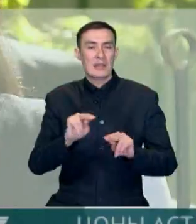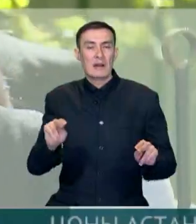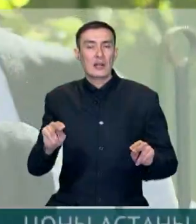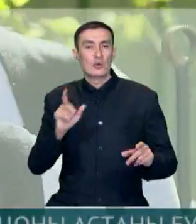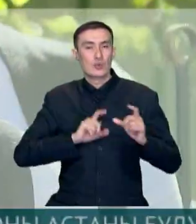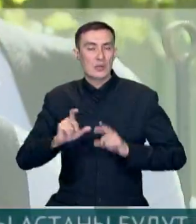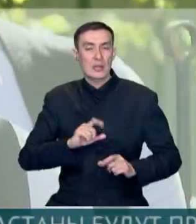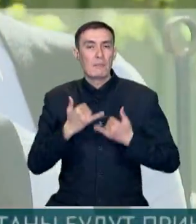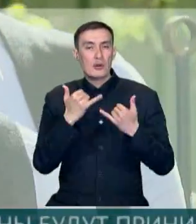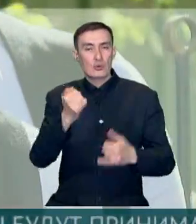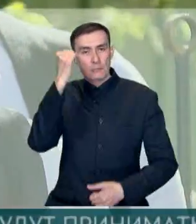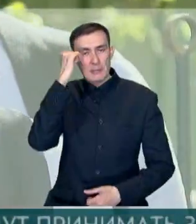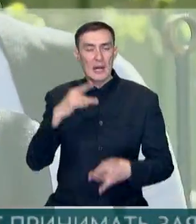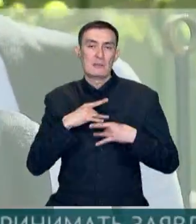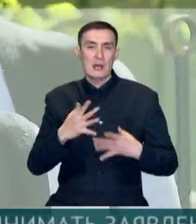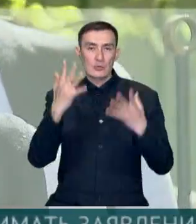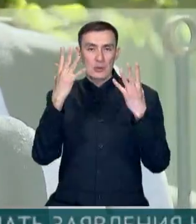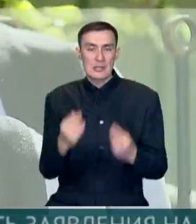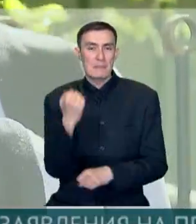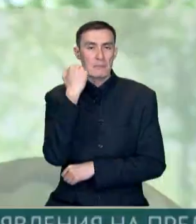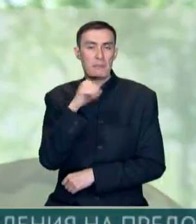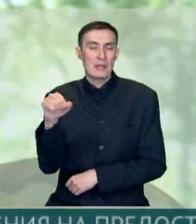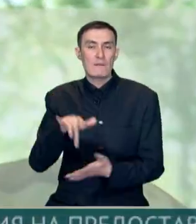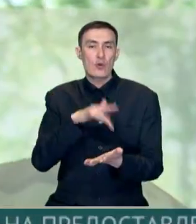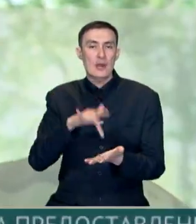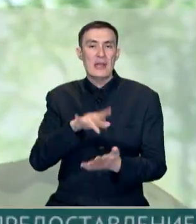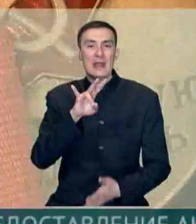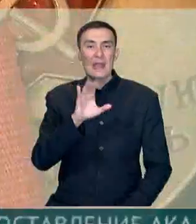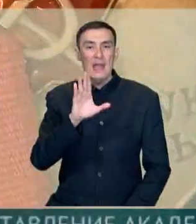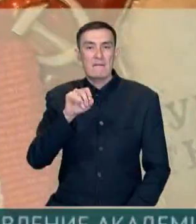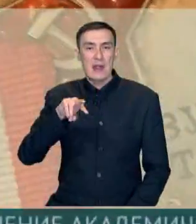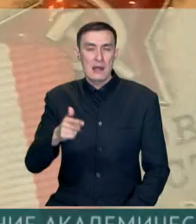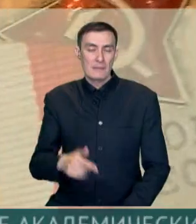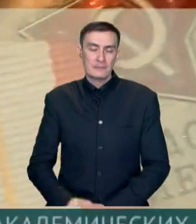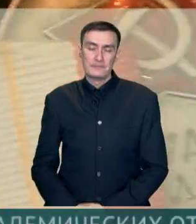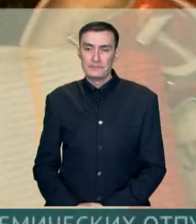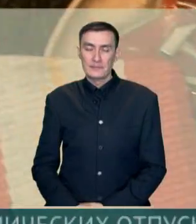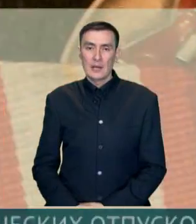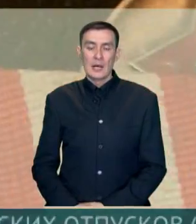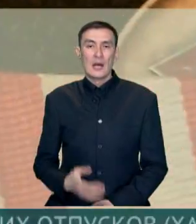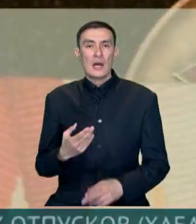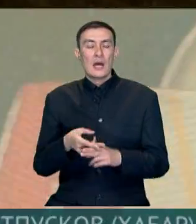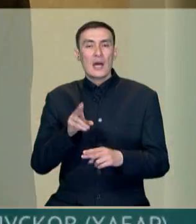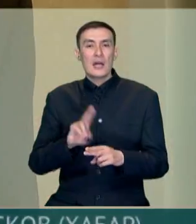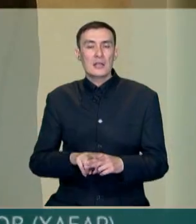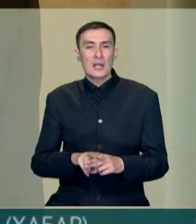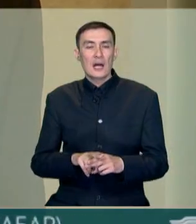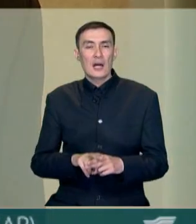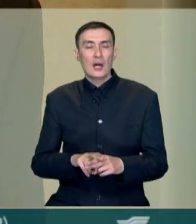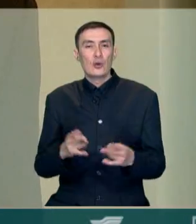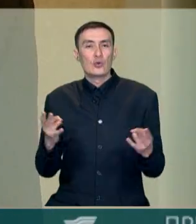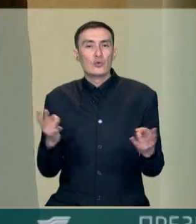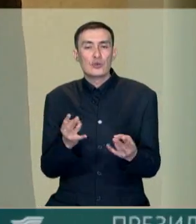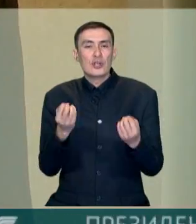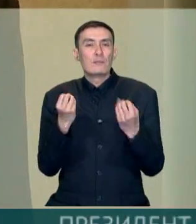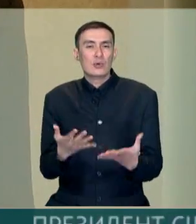почтут их память и отпразднуют День Победы в Невеле. Это не столько нужно, как говорят,